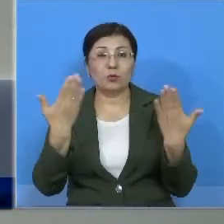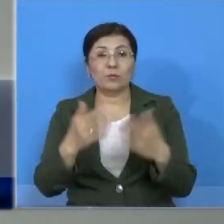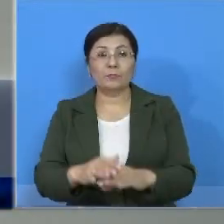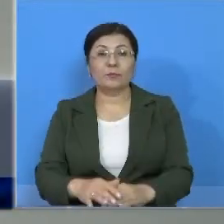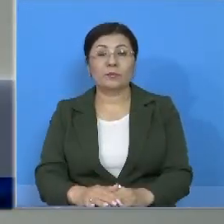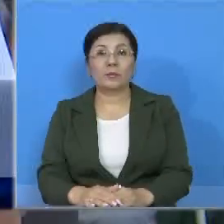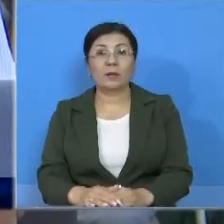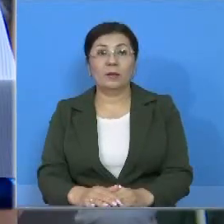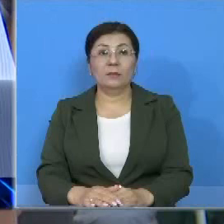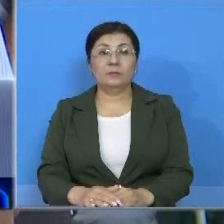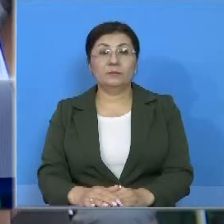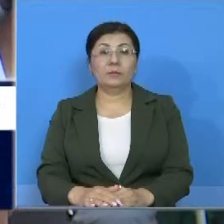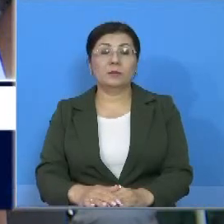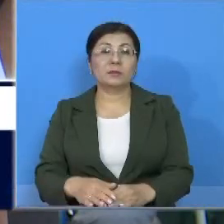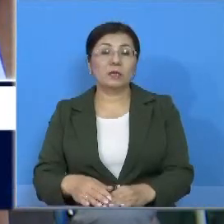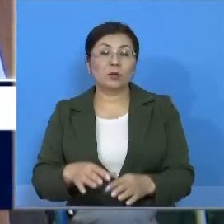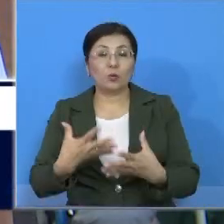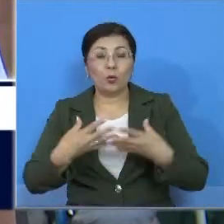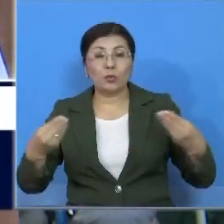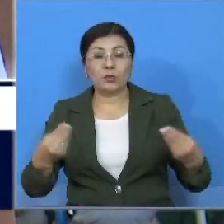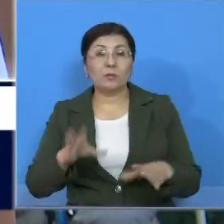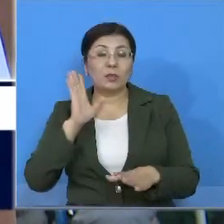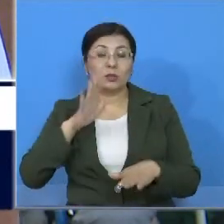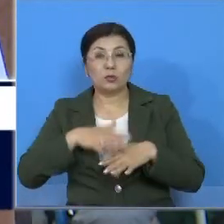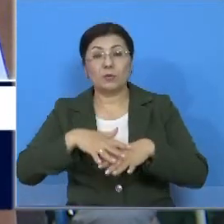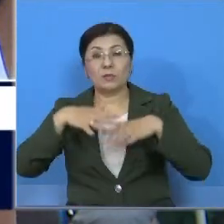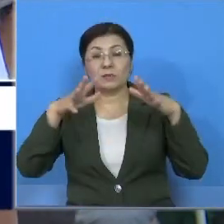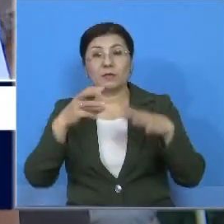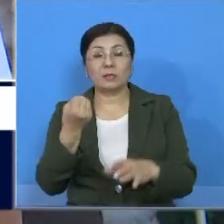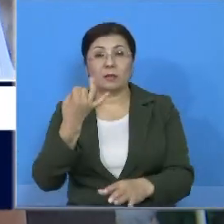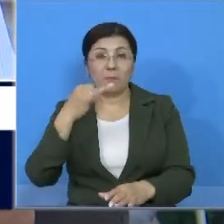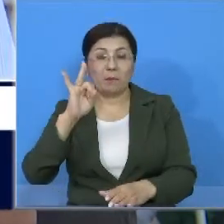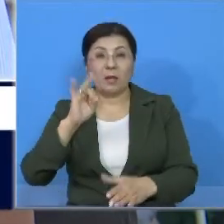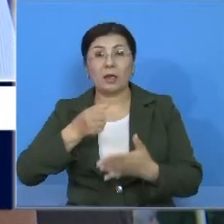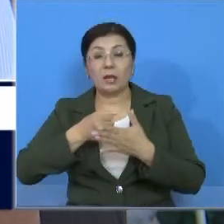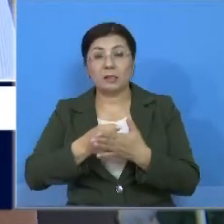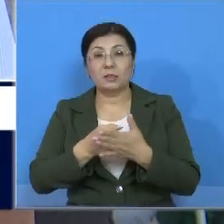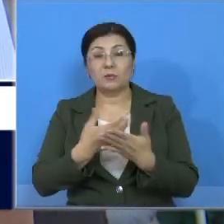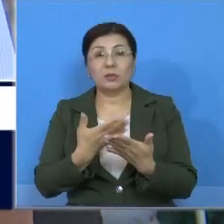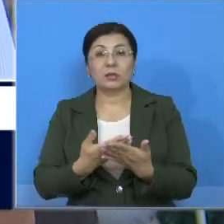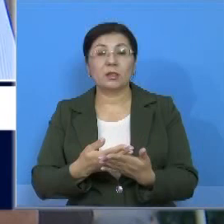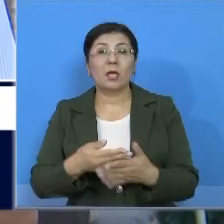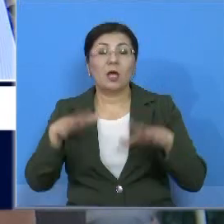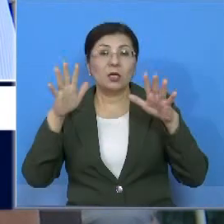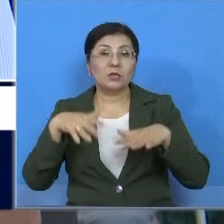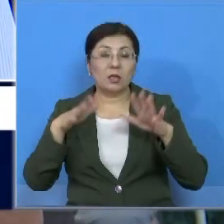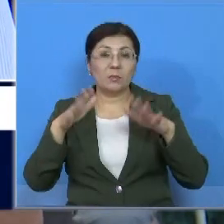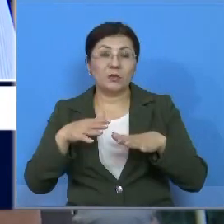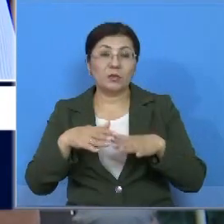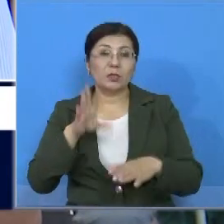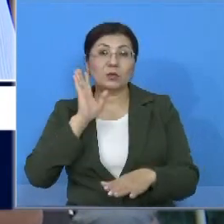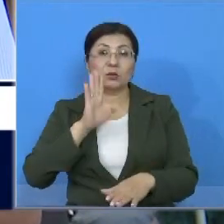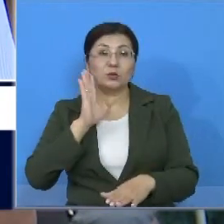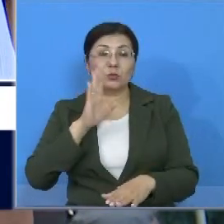рет көлшік пайда болады. Қар ерге қардың суы ол май айына дейін жатады. Күзгі жаңбырдың суы